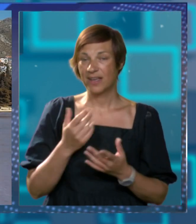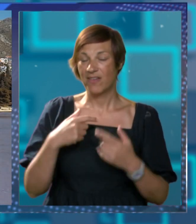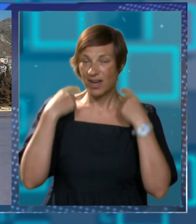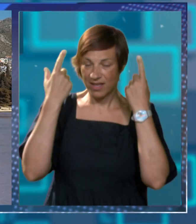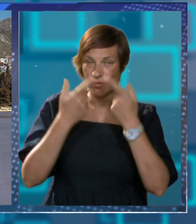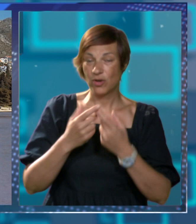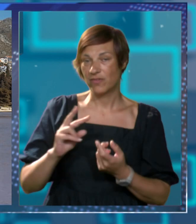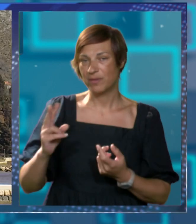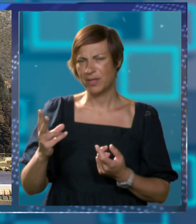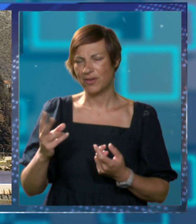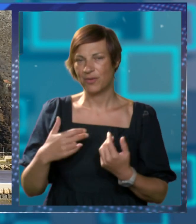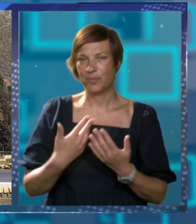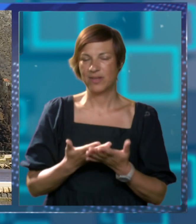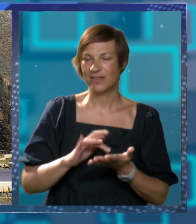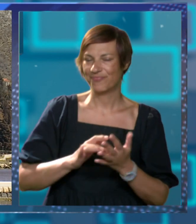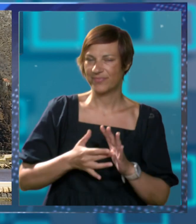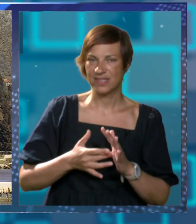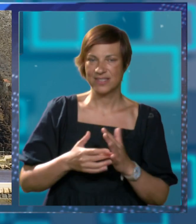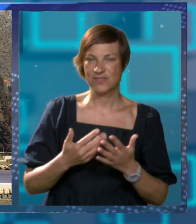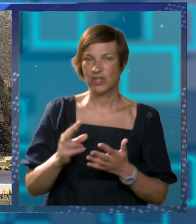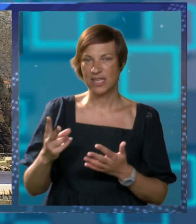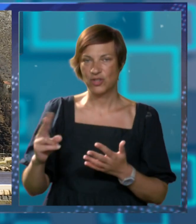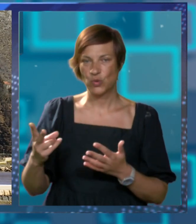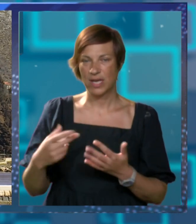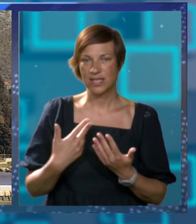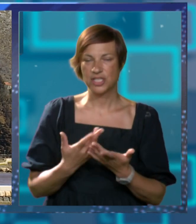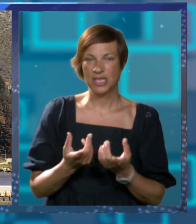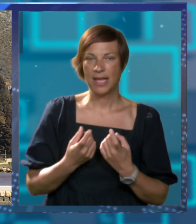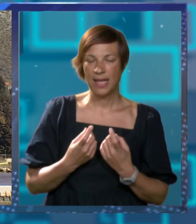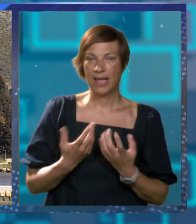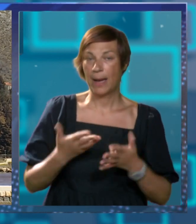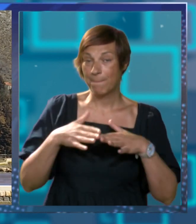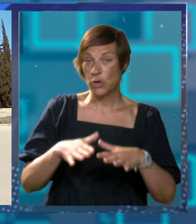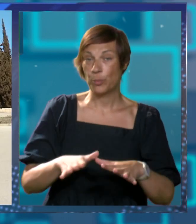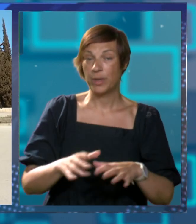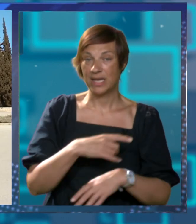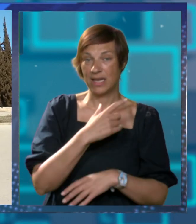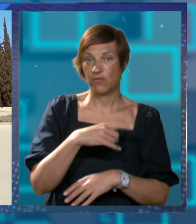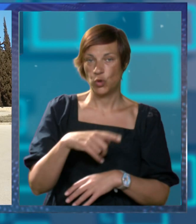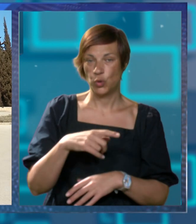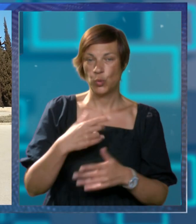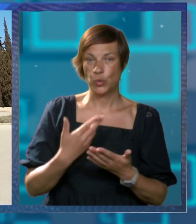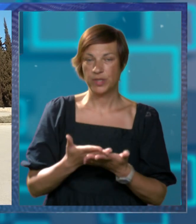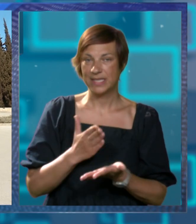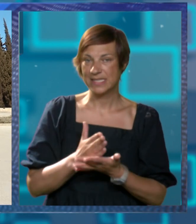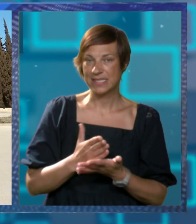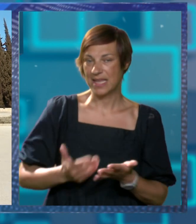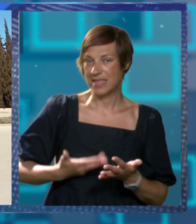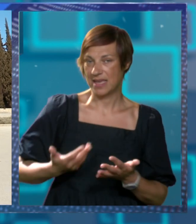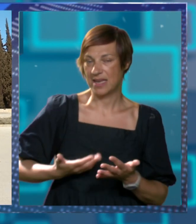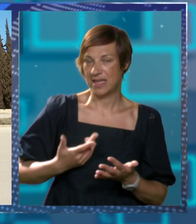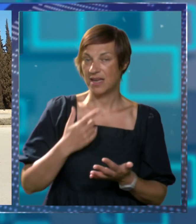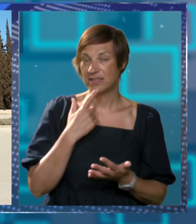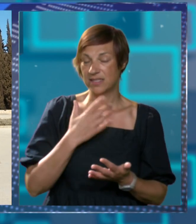hvale u Konavlima i obrnuto jer svugdje je drugačije, ali po priljevu ljudi ove neke srednje